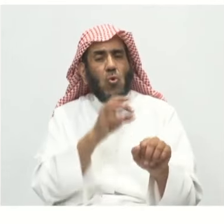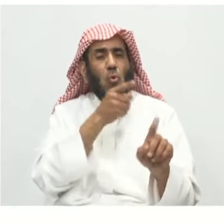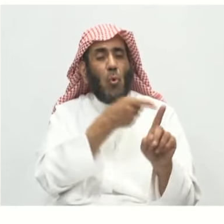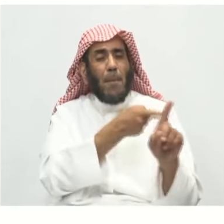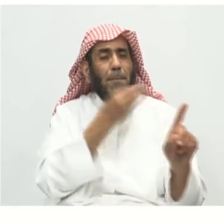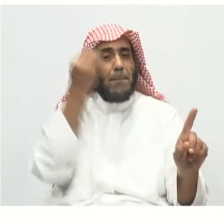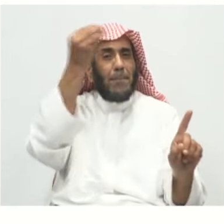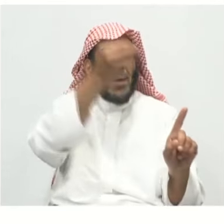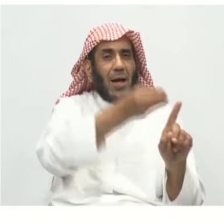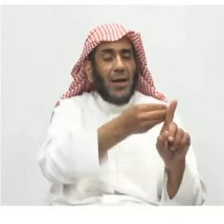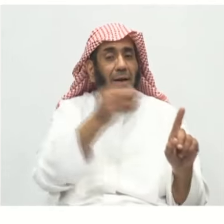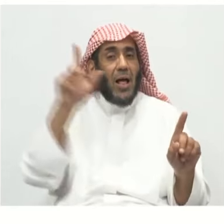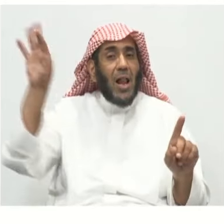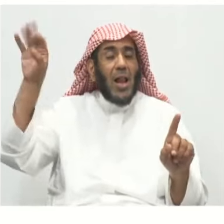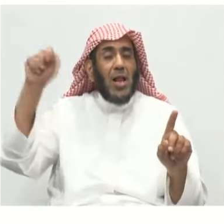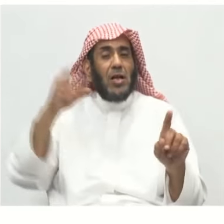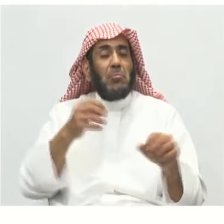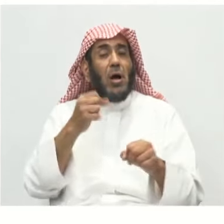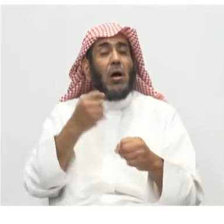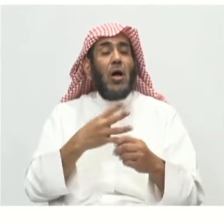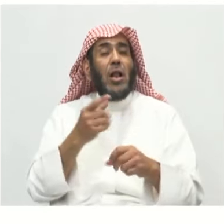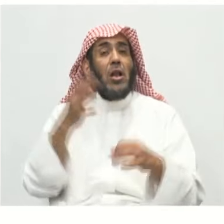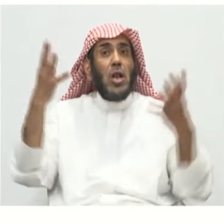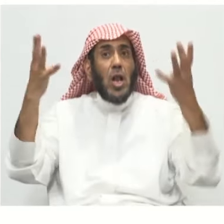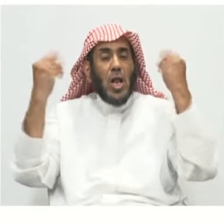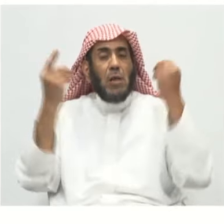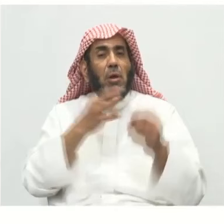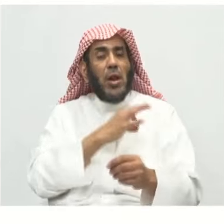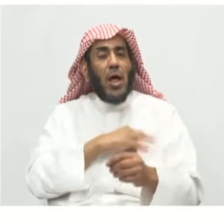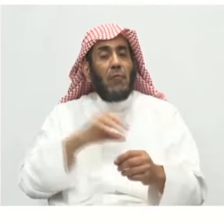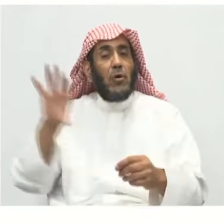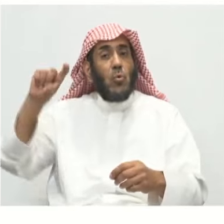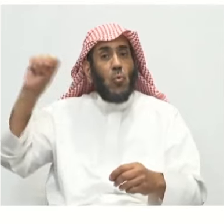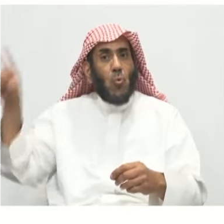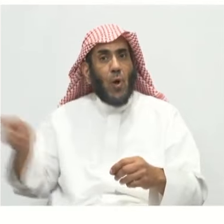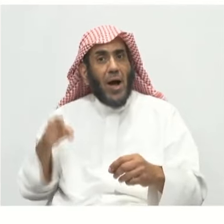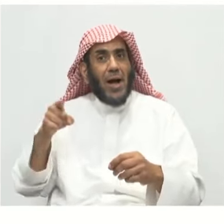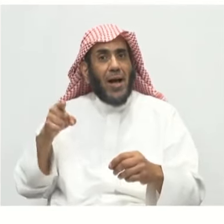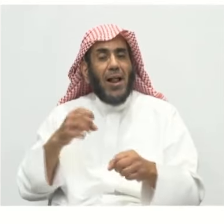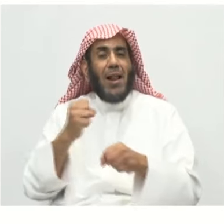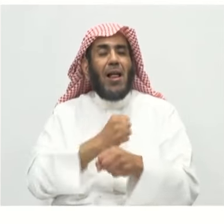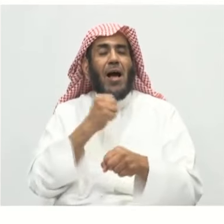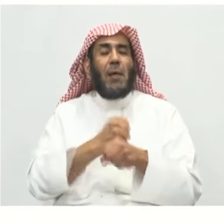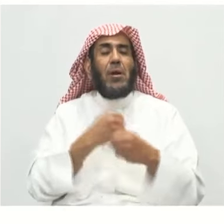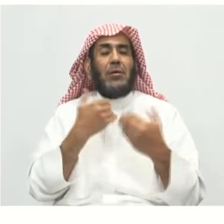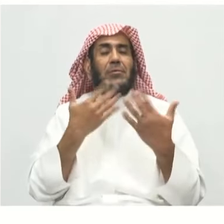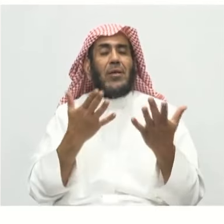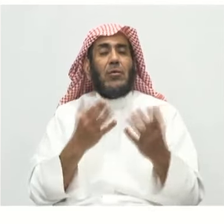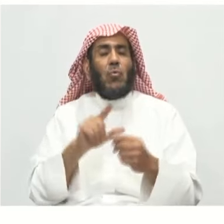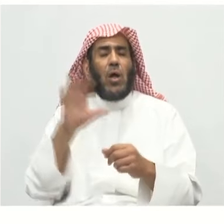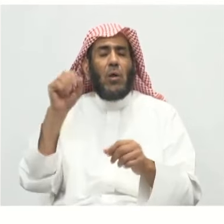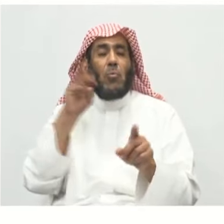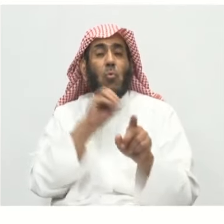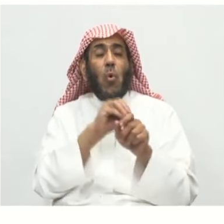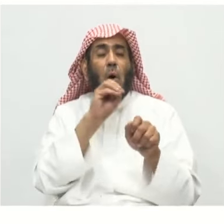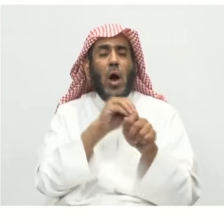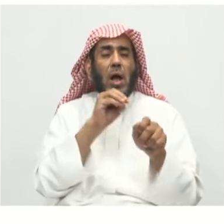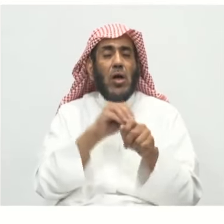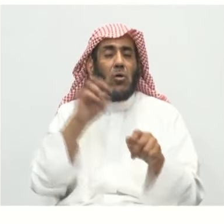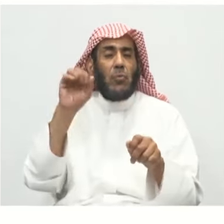هنا العلم النافع والعمل الصالح العلم النافع وكذلك العمل الصالح واذ قال لقمان لابنه وهو